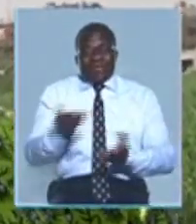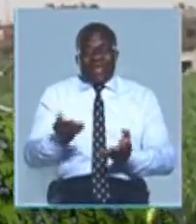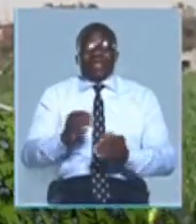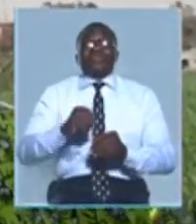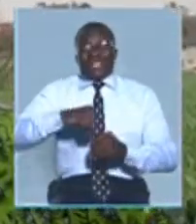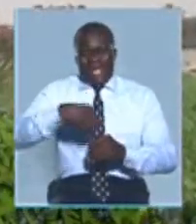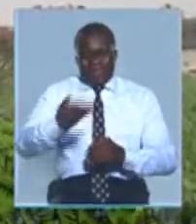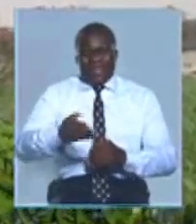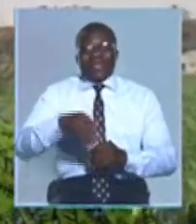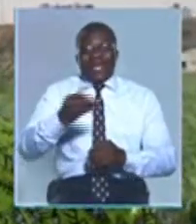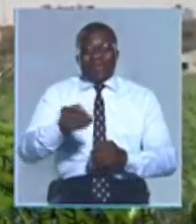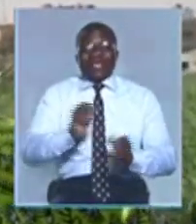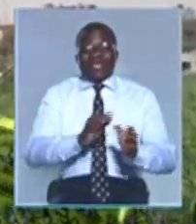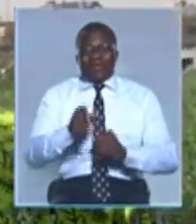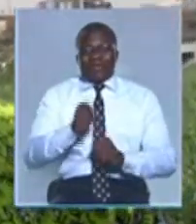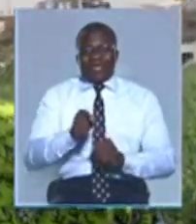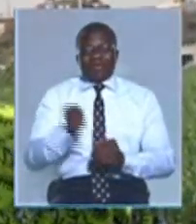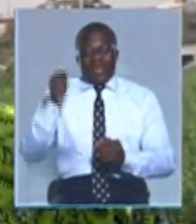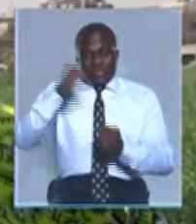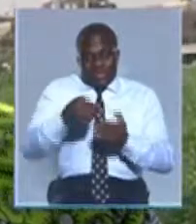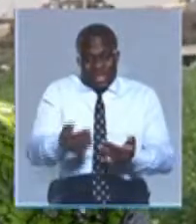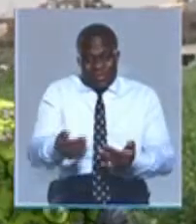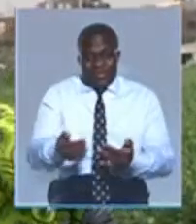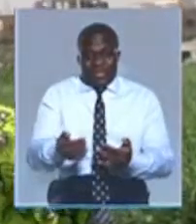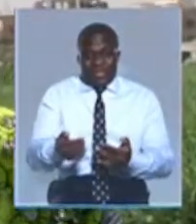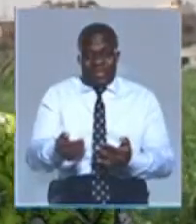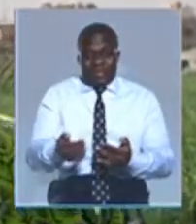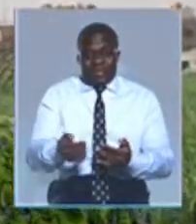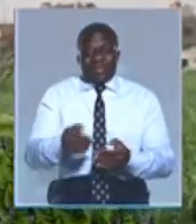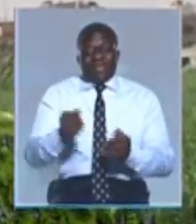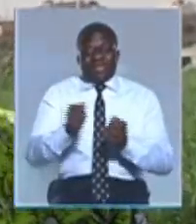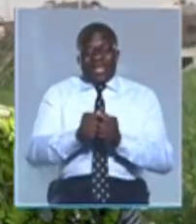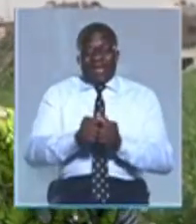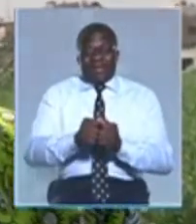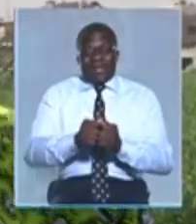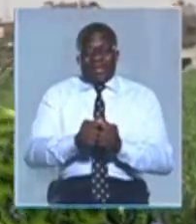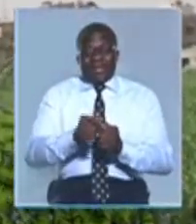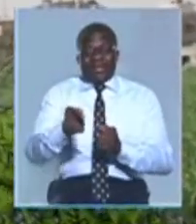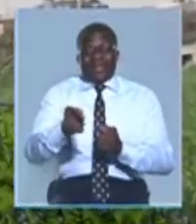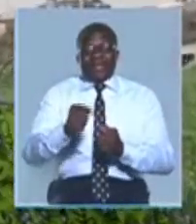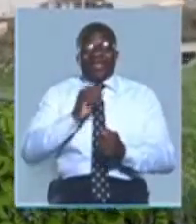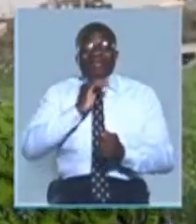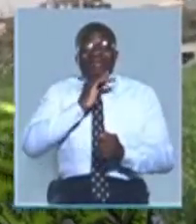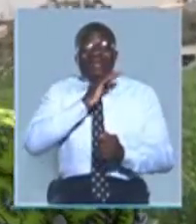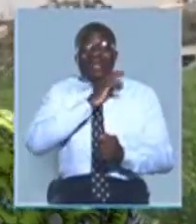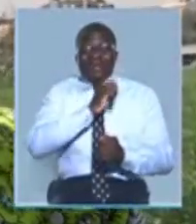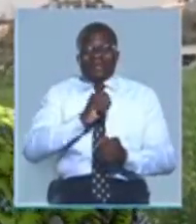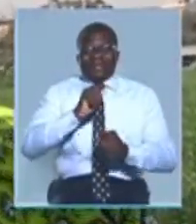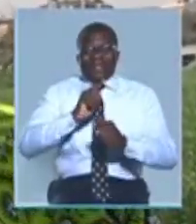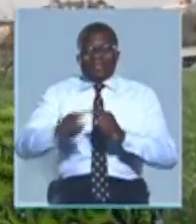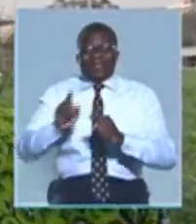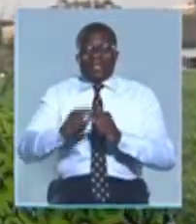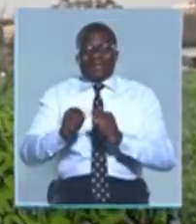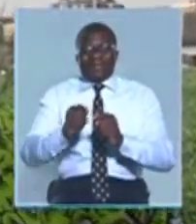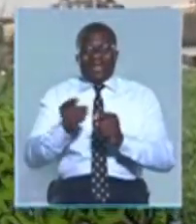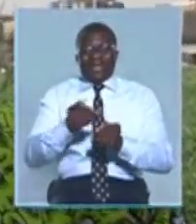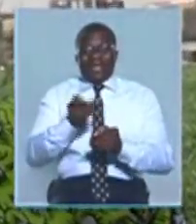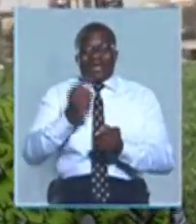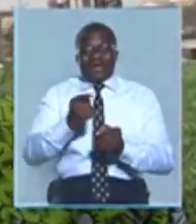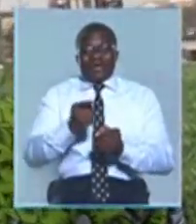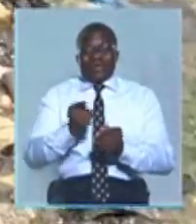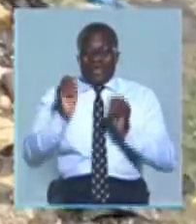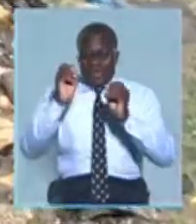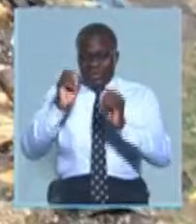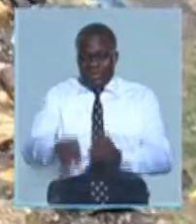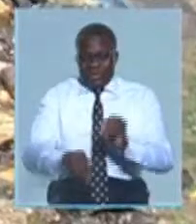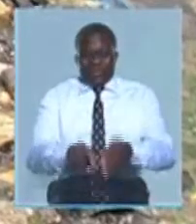après, il va arranger ça. Jusqu'à présent, c'est avec les tas d'ordures, de quoi là. Jusqu'à